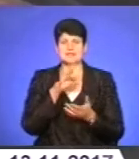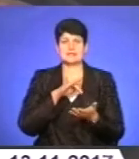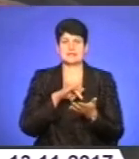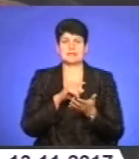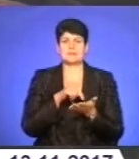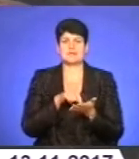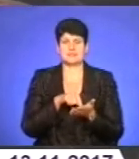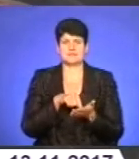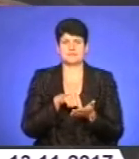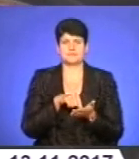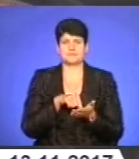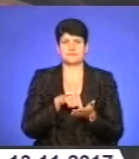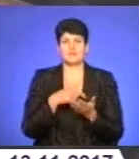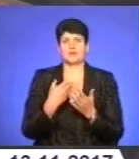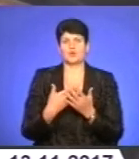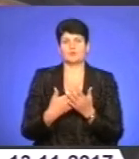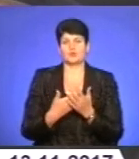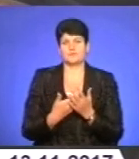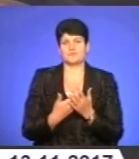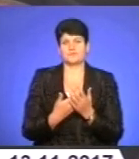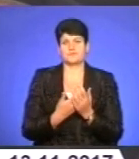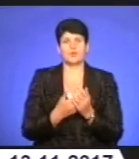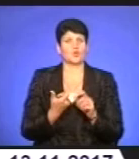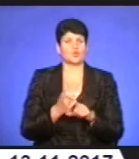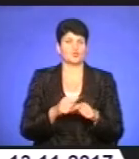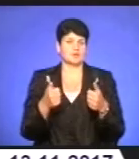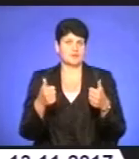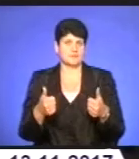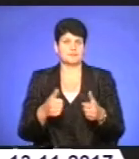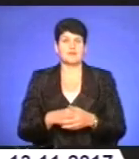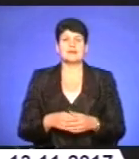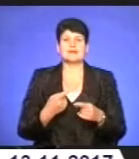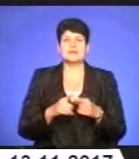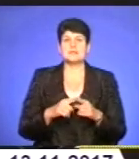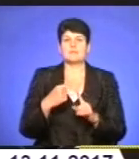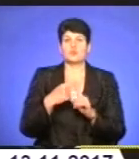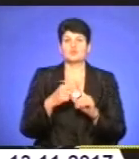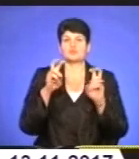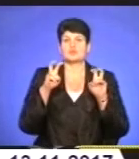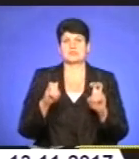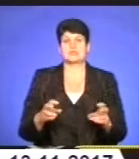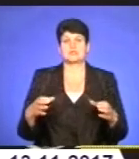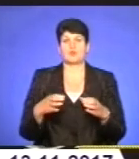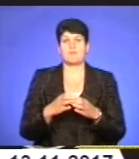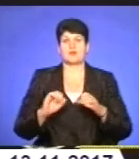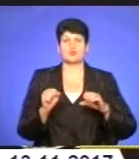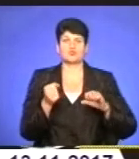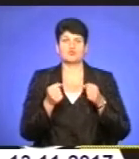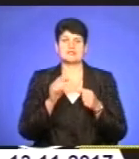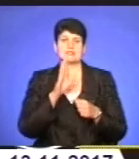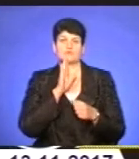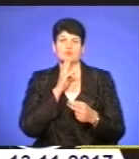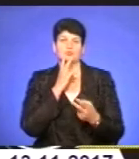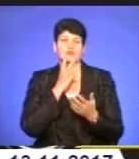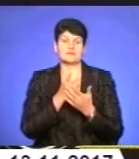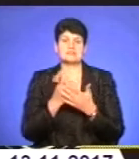міста. Тобто, дуже класно. Це навіть в плюс посидіти, наприклад, з компанією друзів там, чи з дівчиною, подивитися